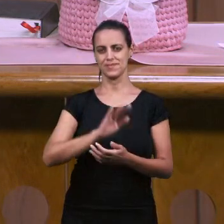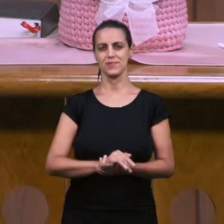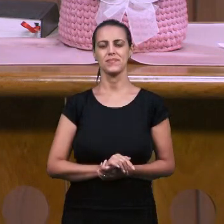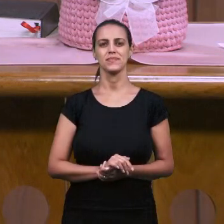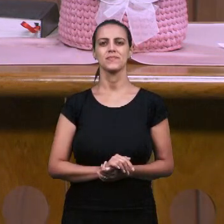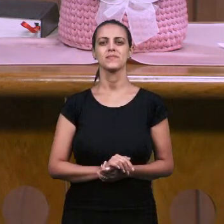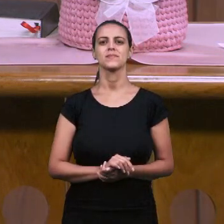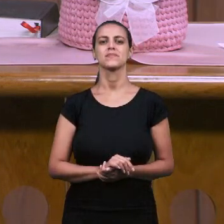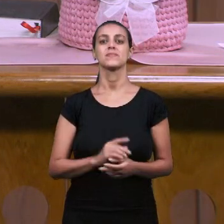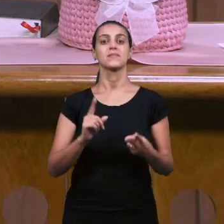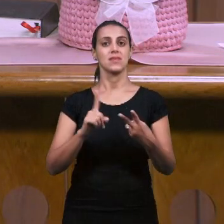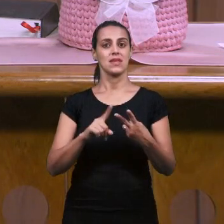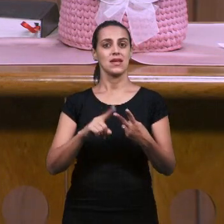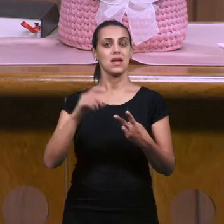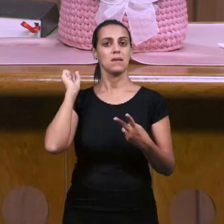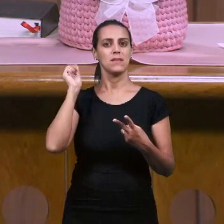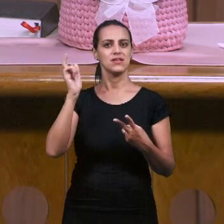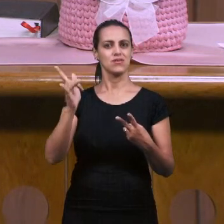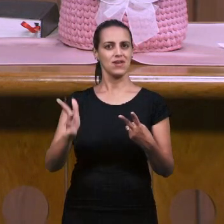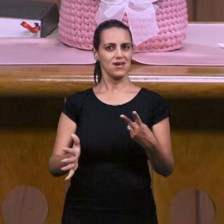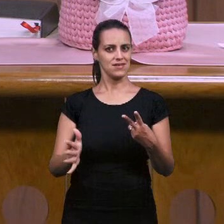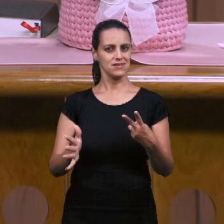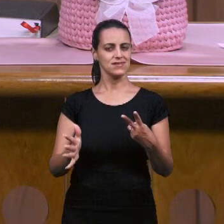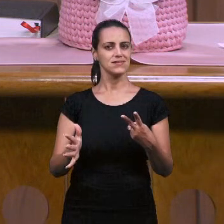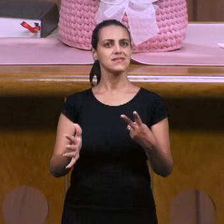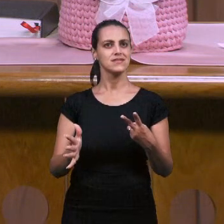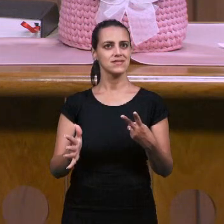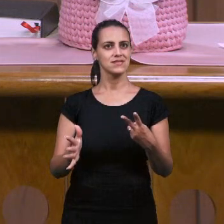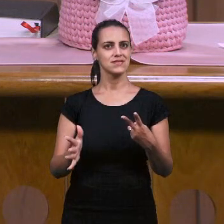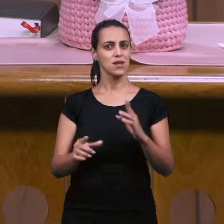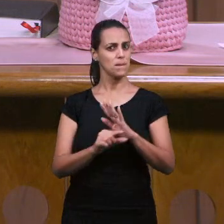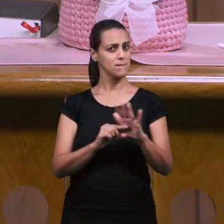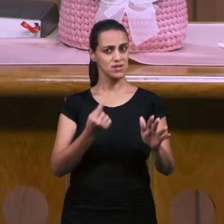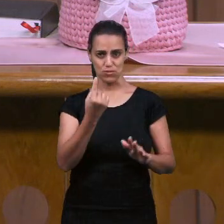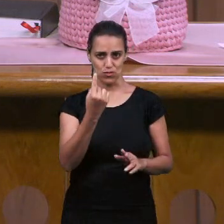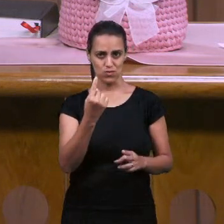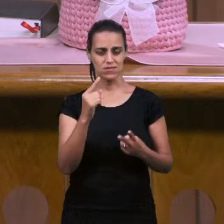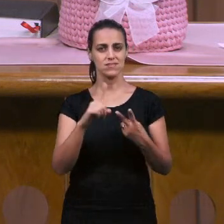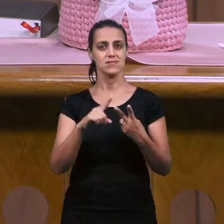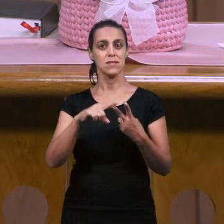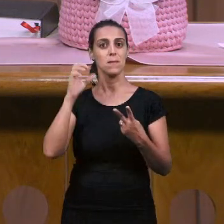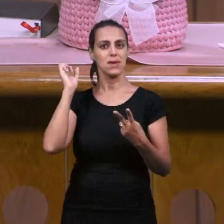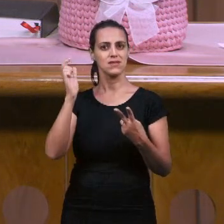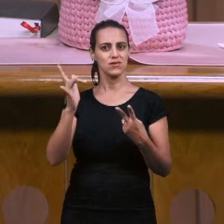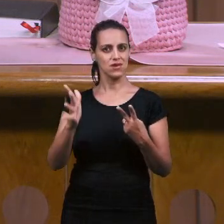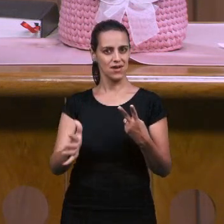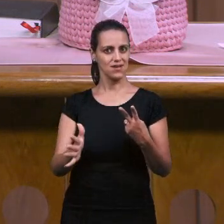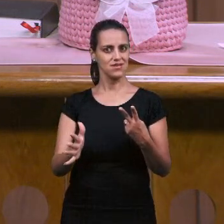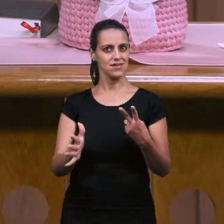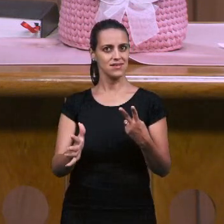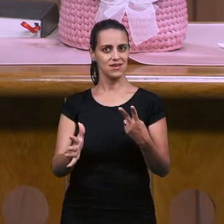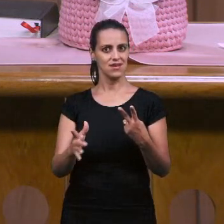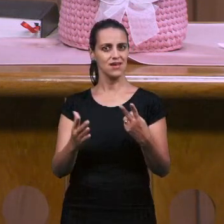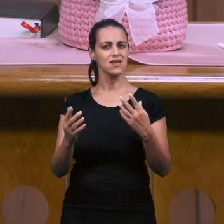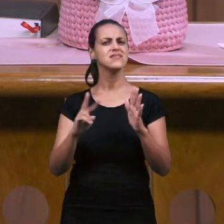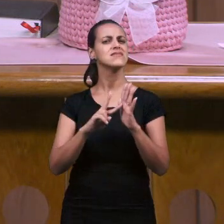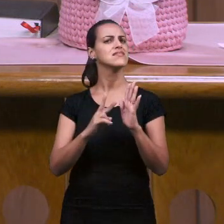bien. Le petit matin, regardez, le premier verset, hein, le petit matin, on va retrouver petit matin